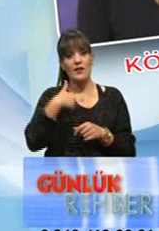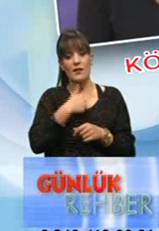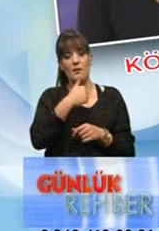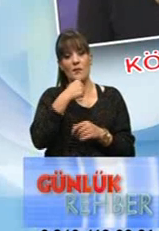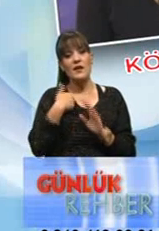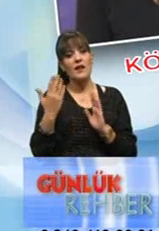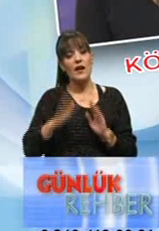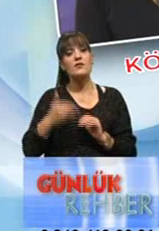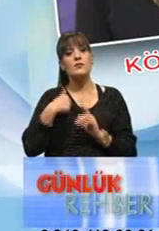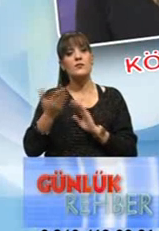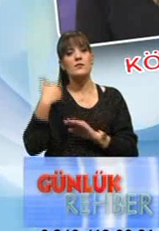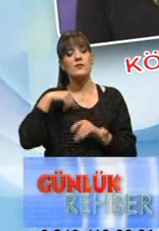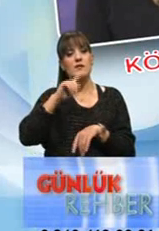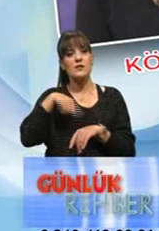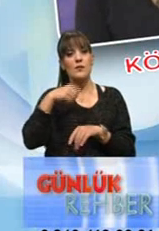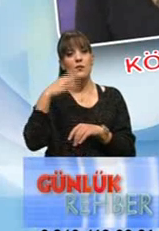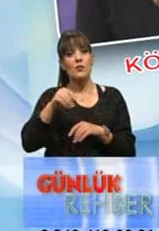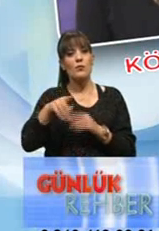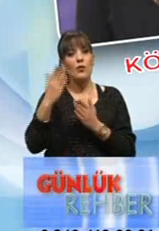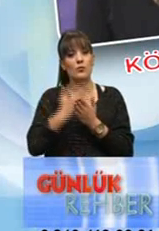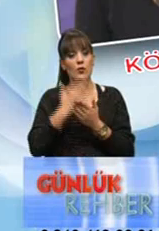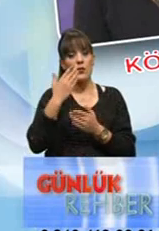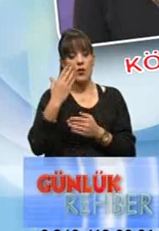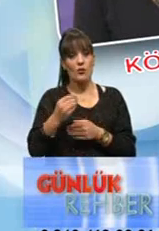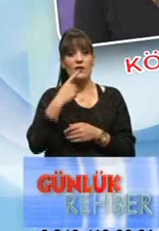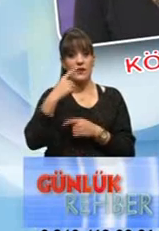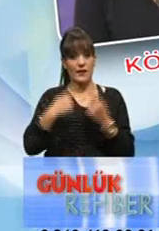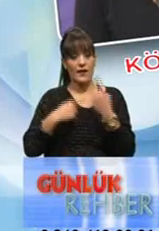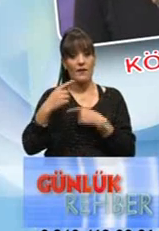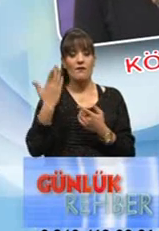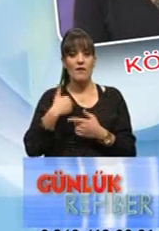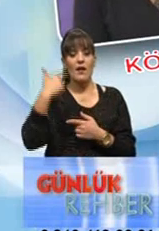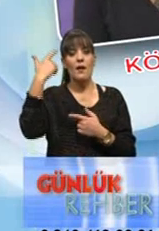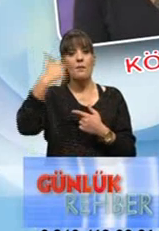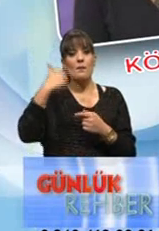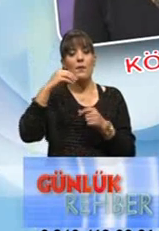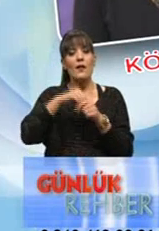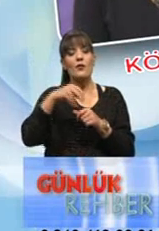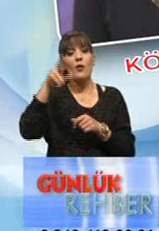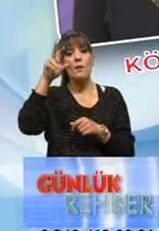keşke bizim zamanımızda da olsaydı bir program, böyle programlar diyerek. Evet. Veya medya pedagogu